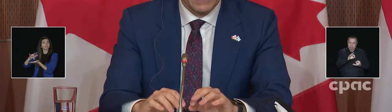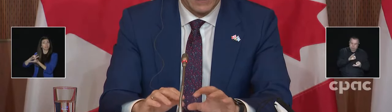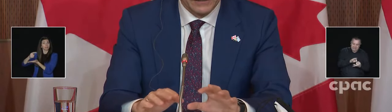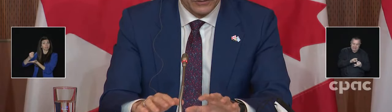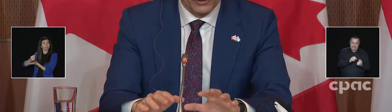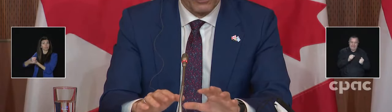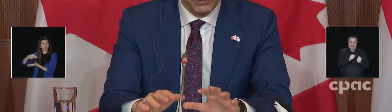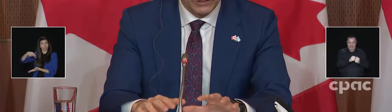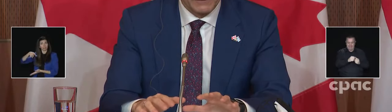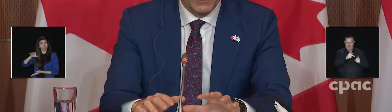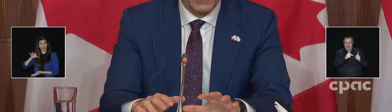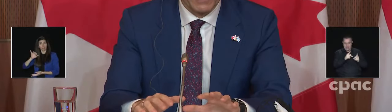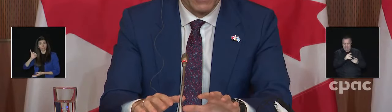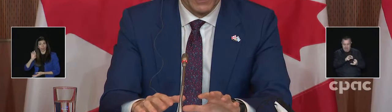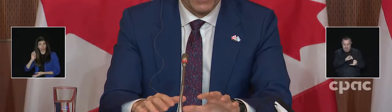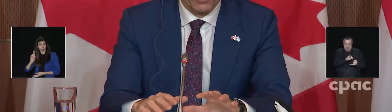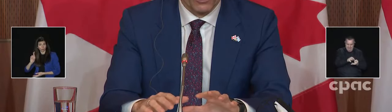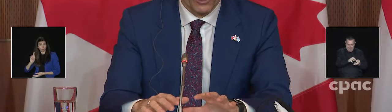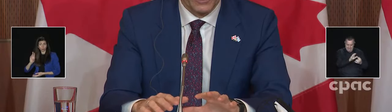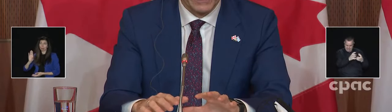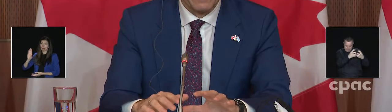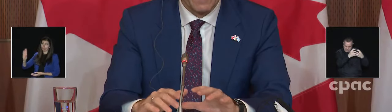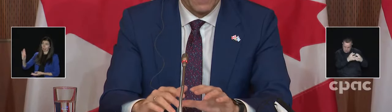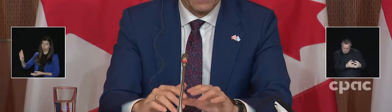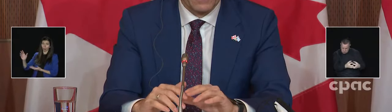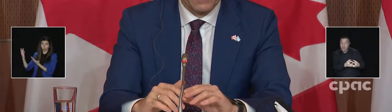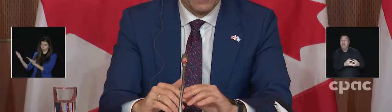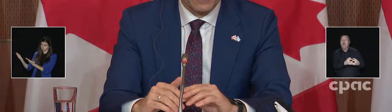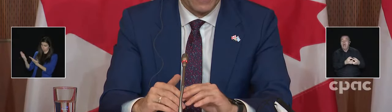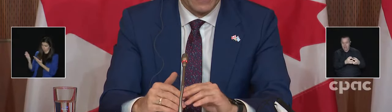particulières. Et ce sont pour ces populations particulières qu'on connaît